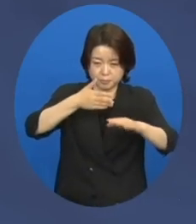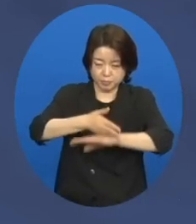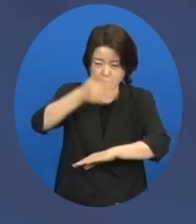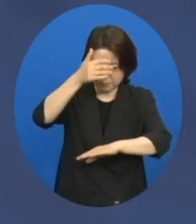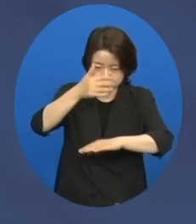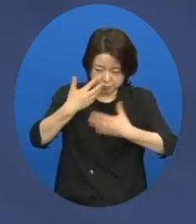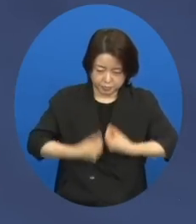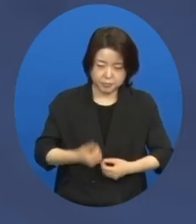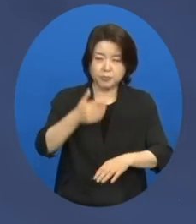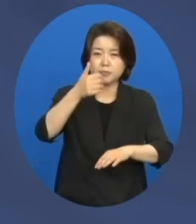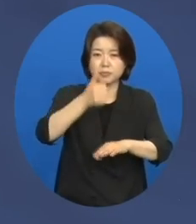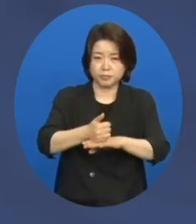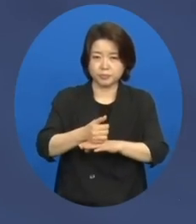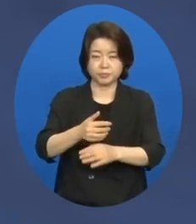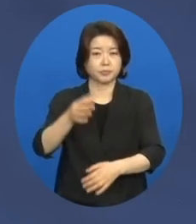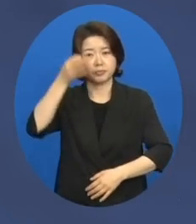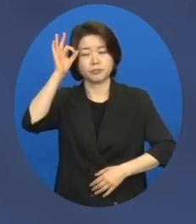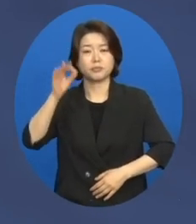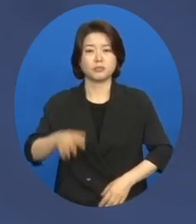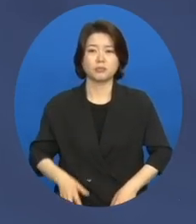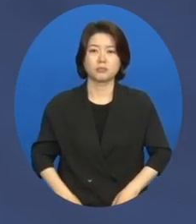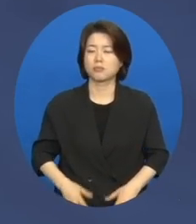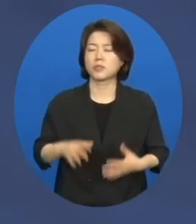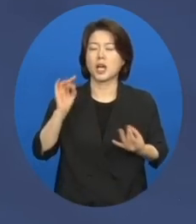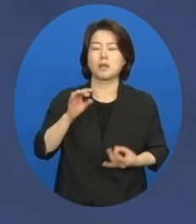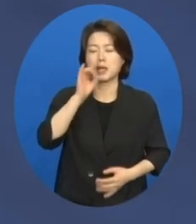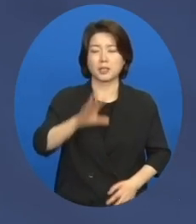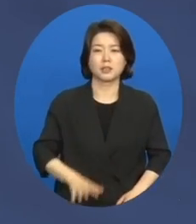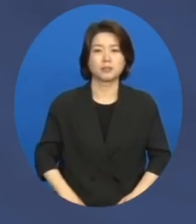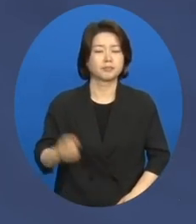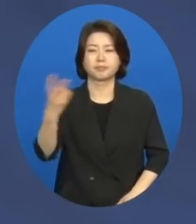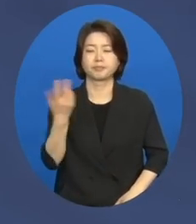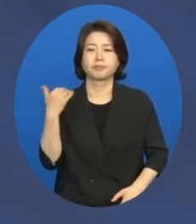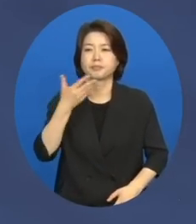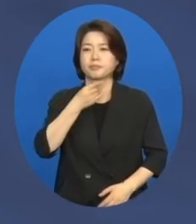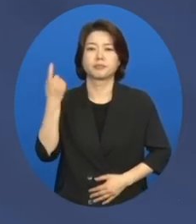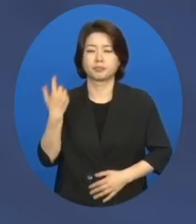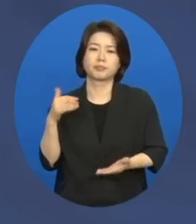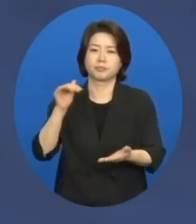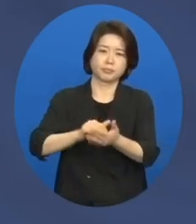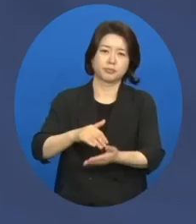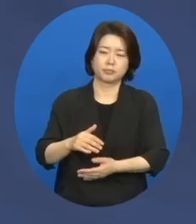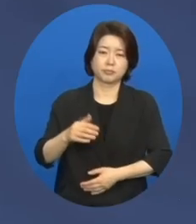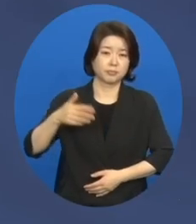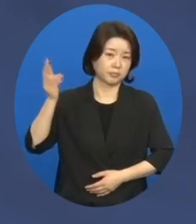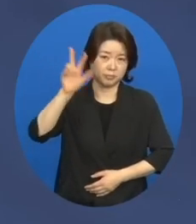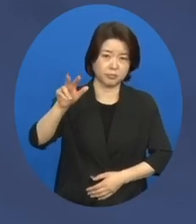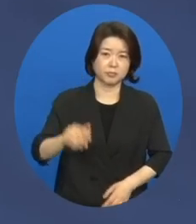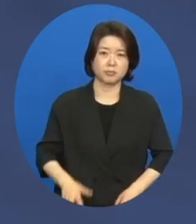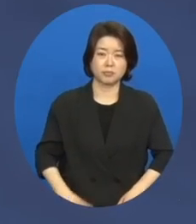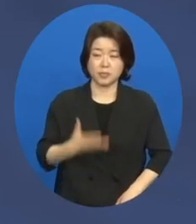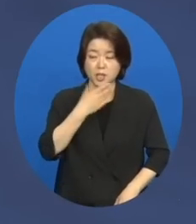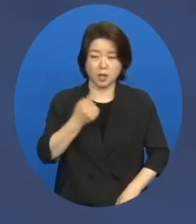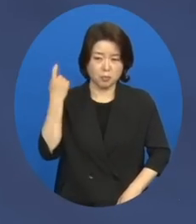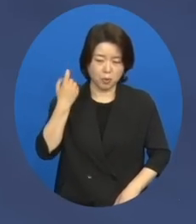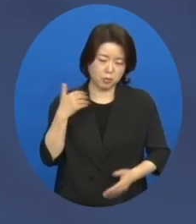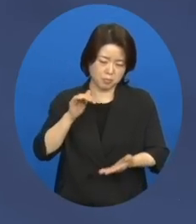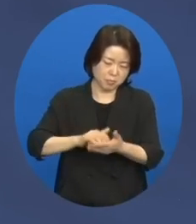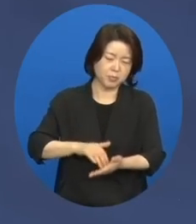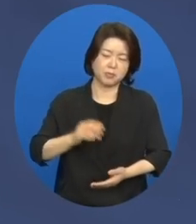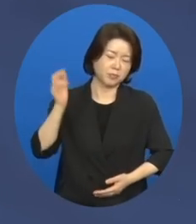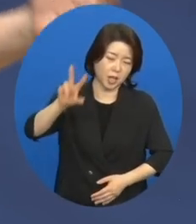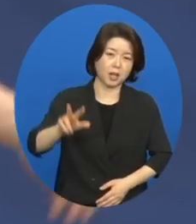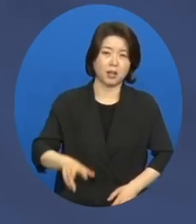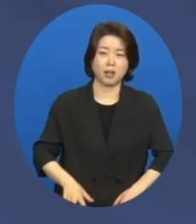났더니 그냥 가만히 있을 수가 없었어요. 그래서 다시 복음 앞으로 돌아가자고, 복음을 제발 좀 복음 앞으로 돌아가자고.